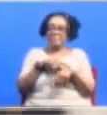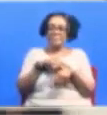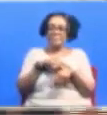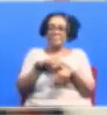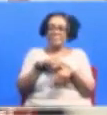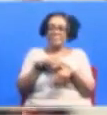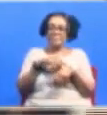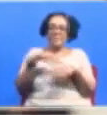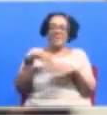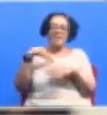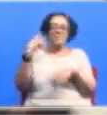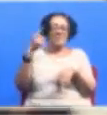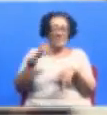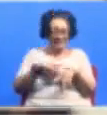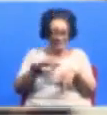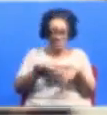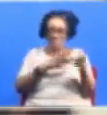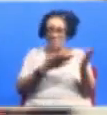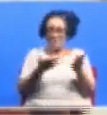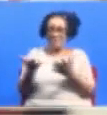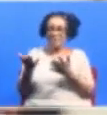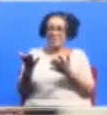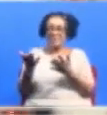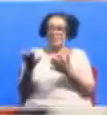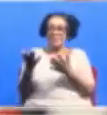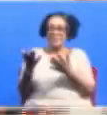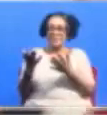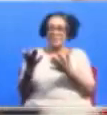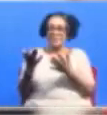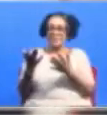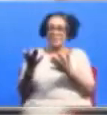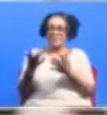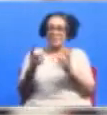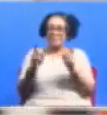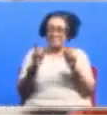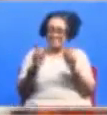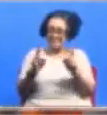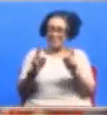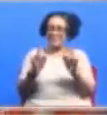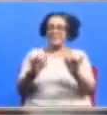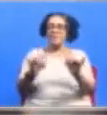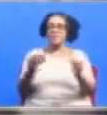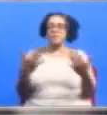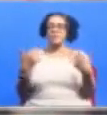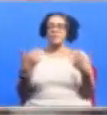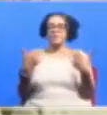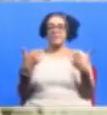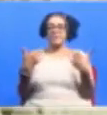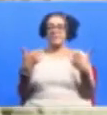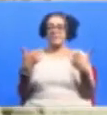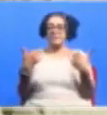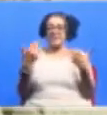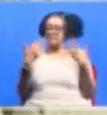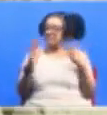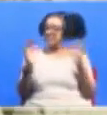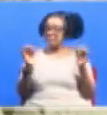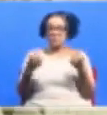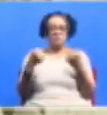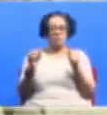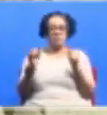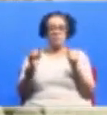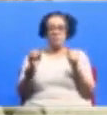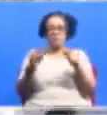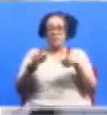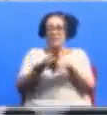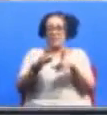ile operesheni tunaleta huku ni operesheni ya milele. Aishi. Akiwa kwenye shughuli